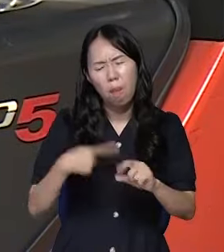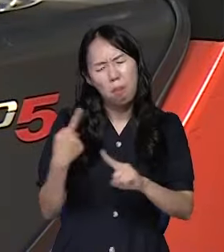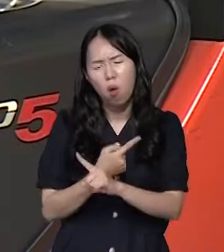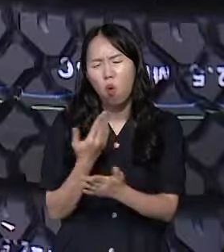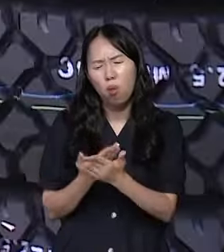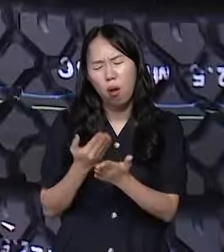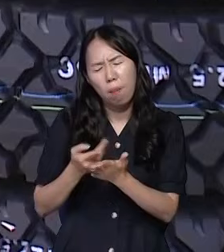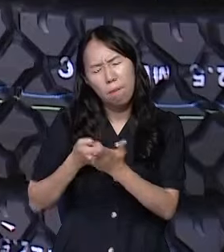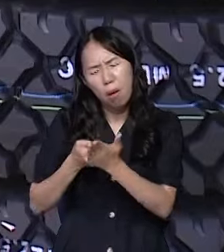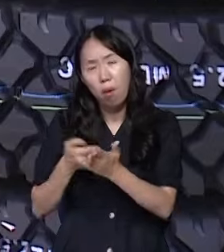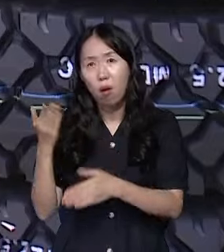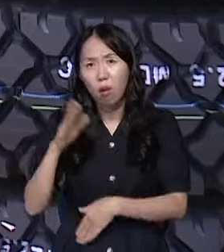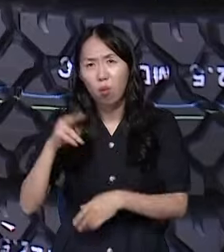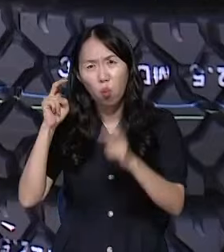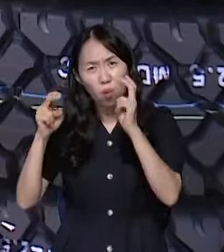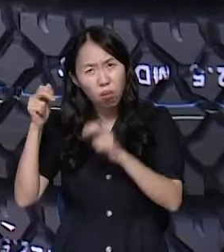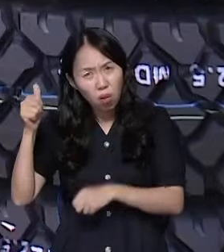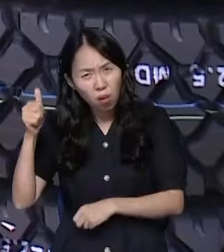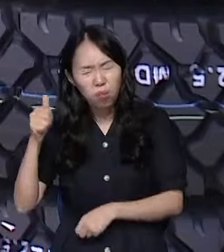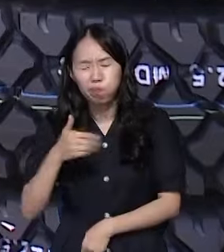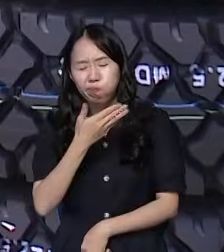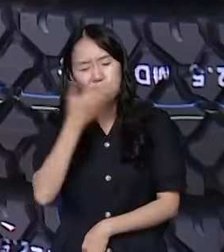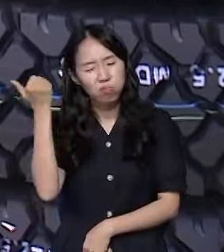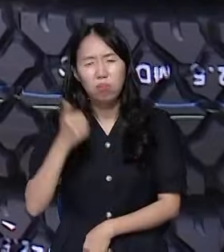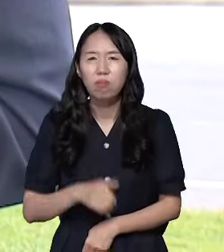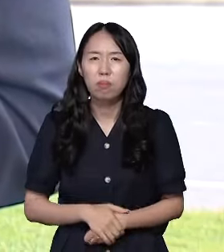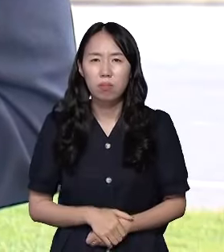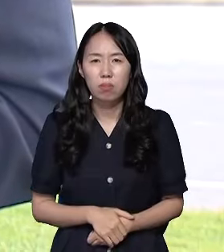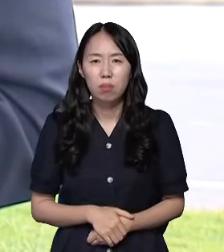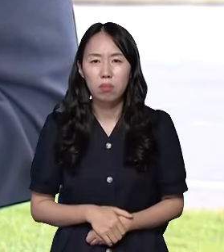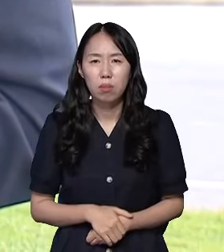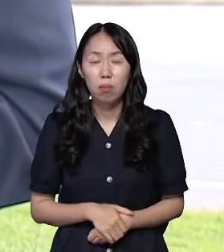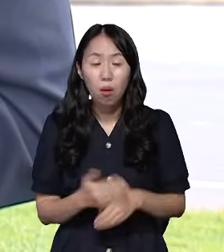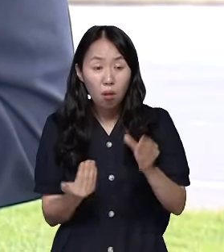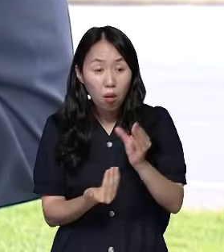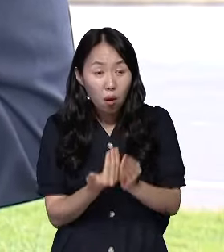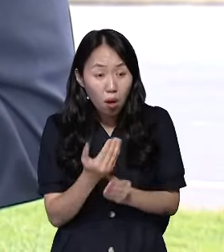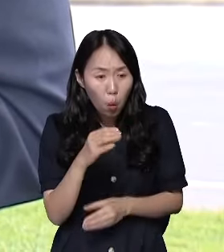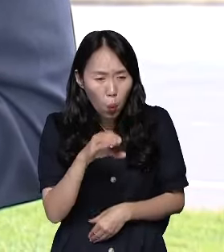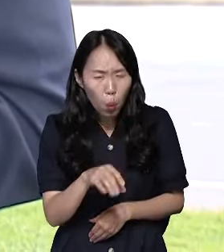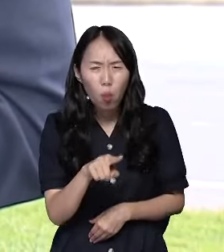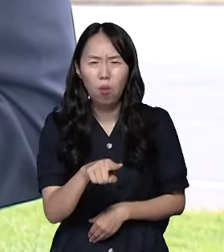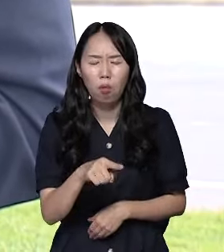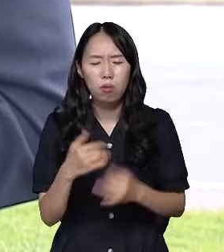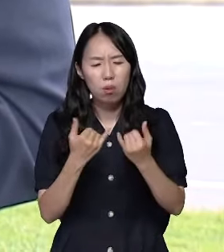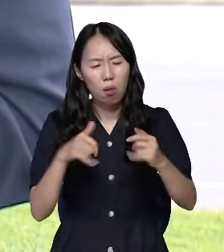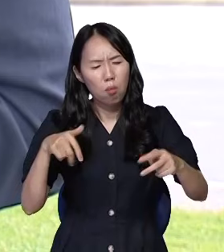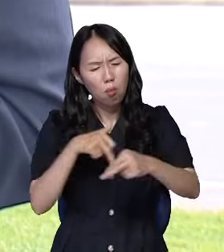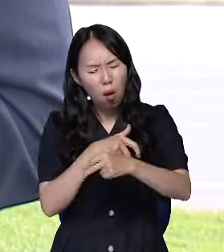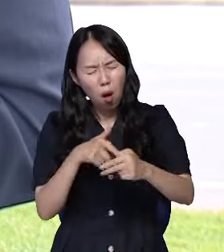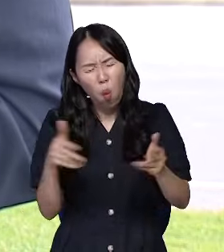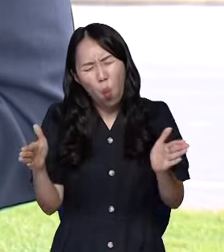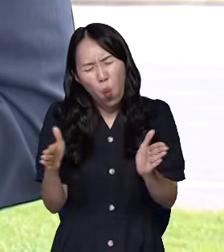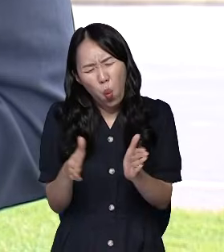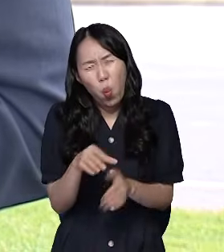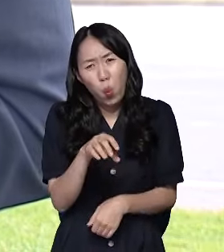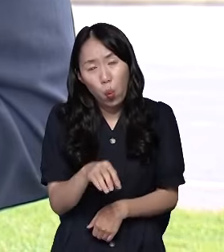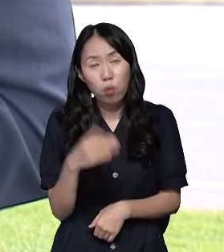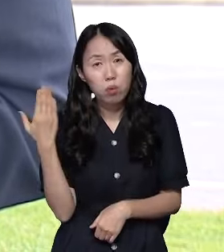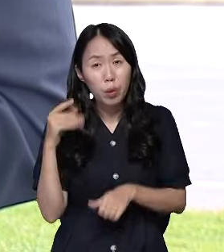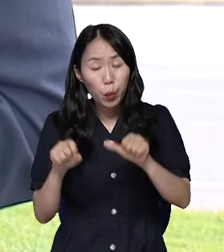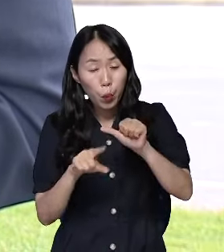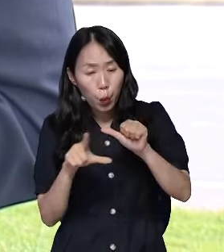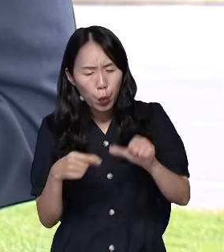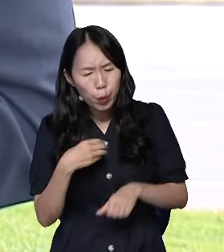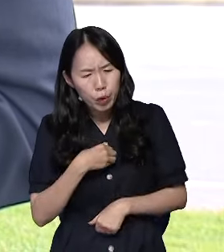요구했지만 회사는 묵살했습니다. 사고가 난 장소는 보행자 통로가 충분히 확보되지 않은 사각지대로 지난 5월 실시한